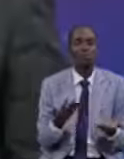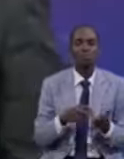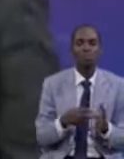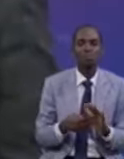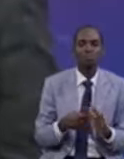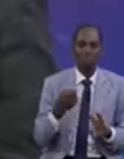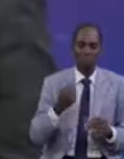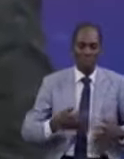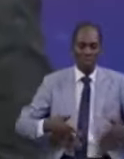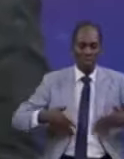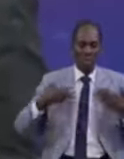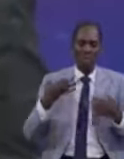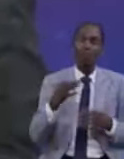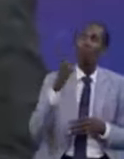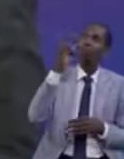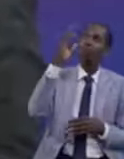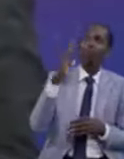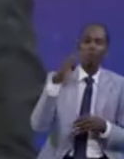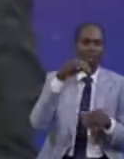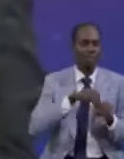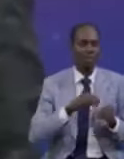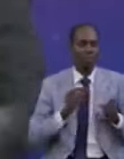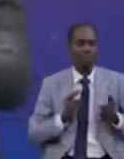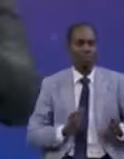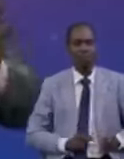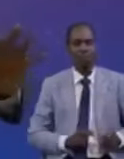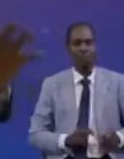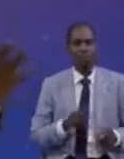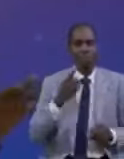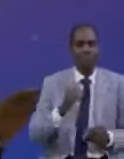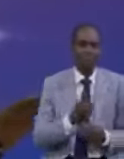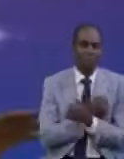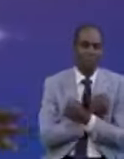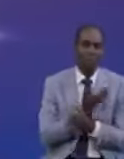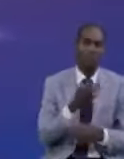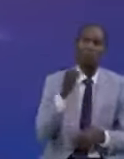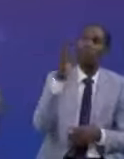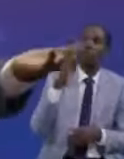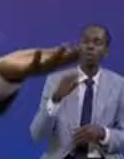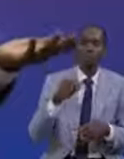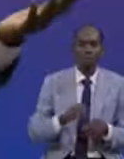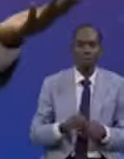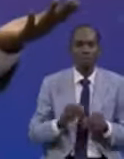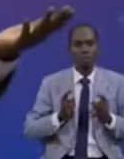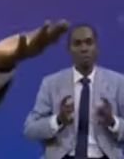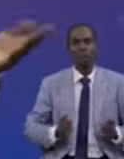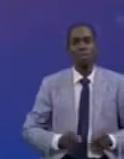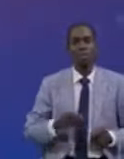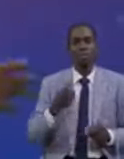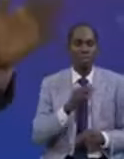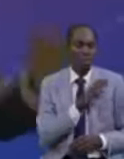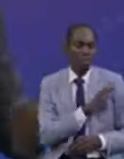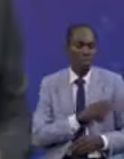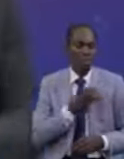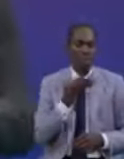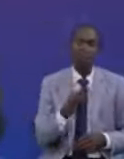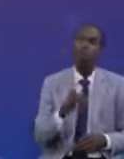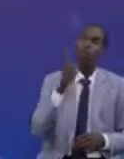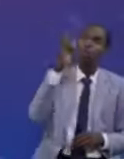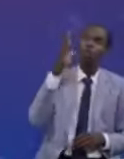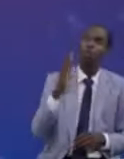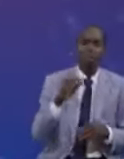l'homme l'amour de Dieu en l'homme la bonté de Dieu en l'homme le caractère de Dieu en